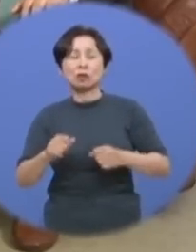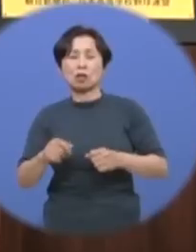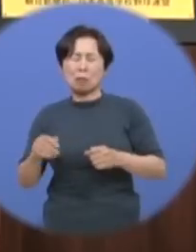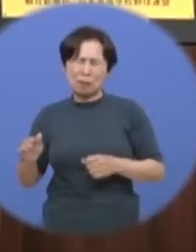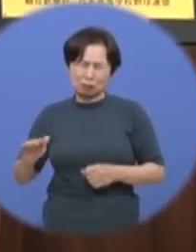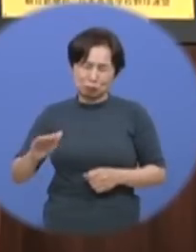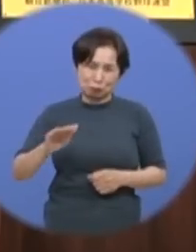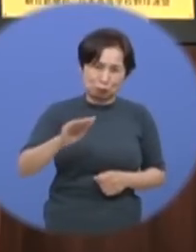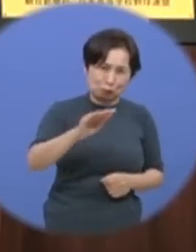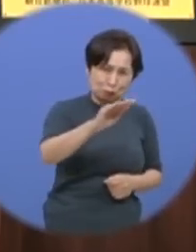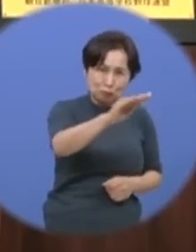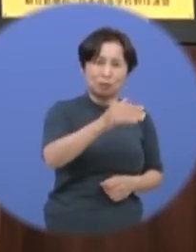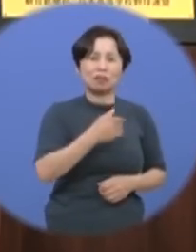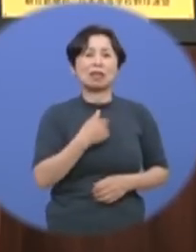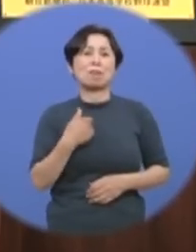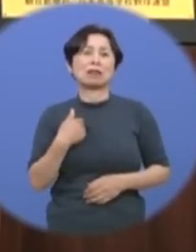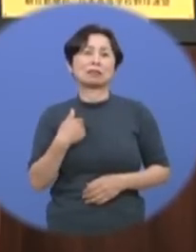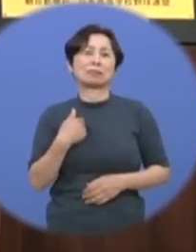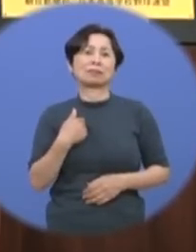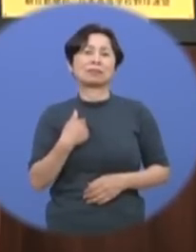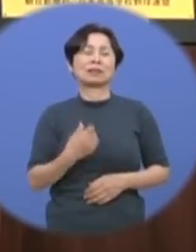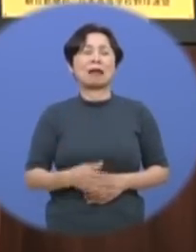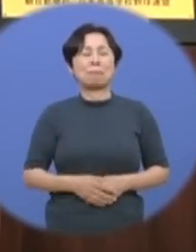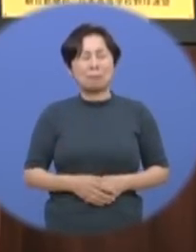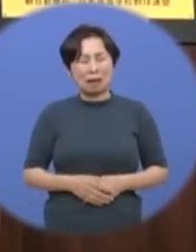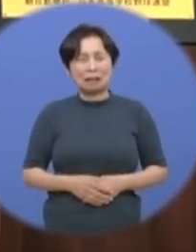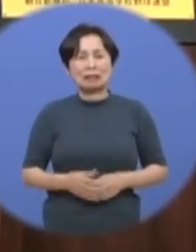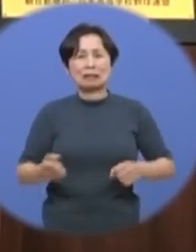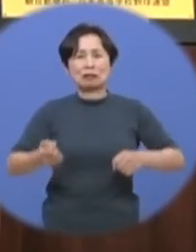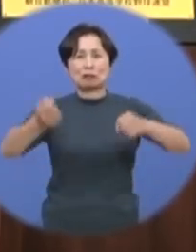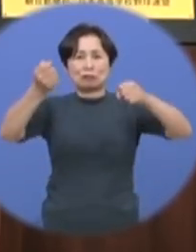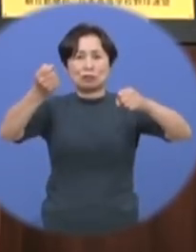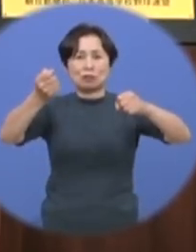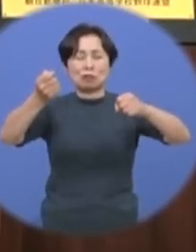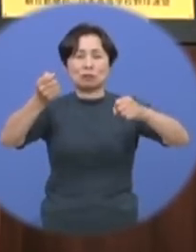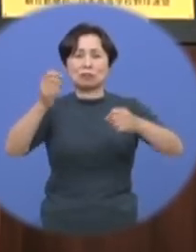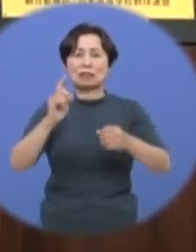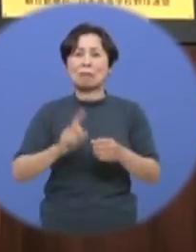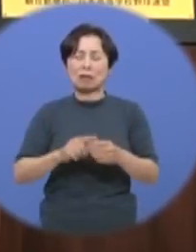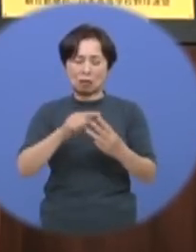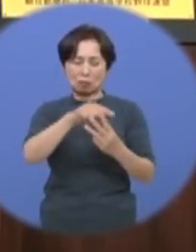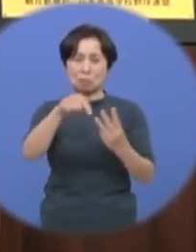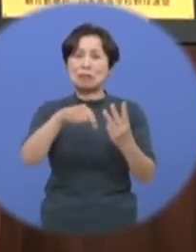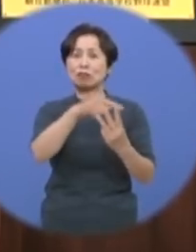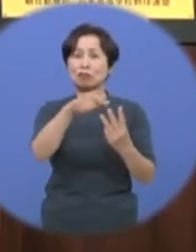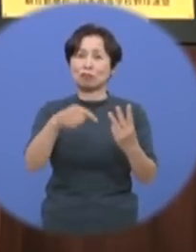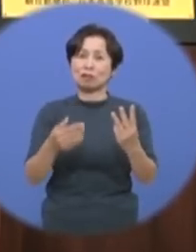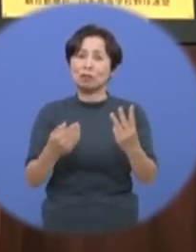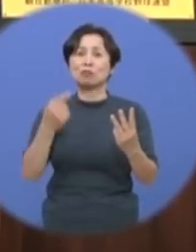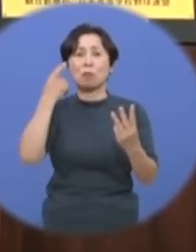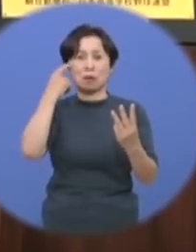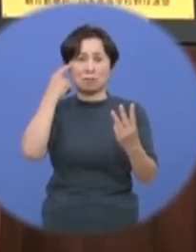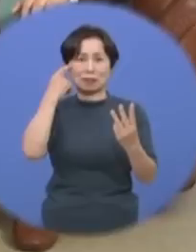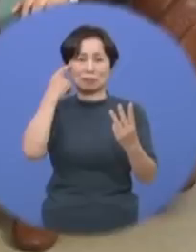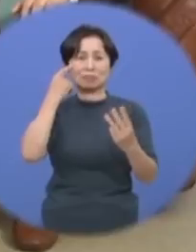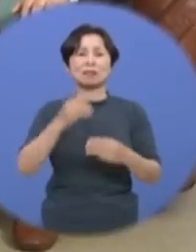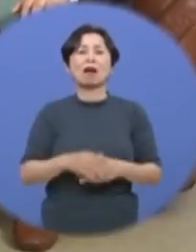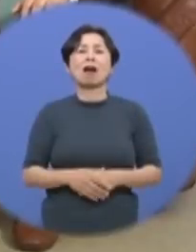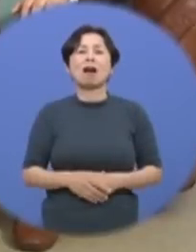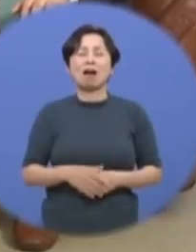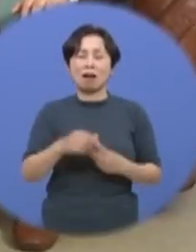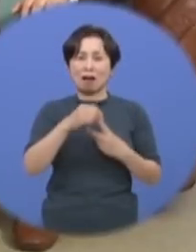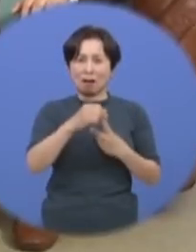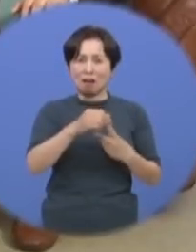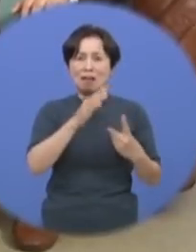しまうやっぱり甲子園で優勝するためはこの3つがいるなぁと思うんですよねー実力